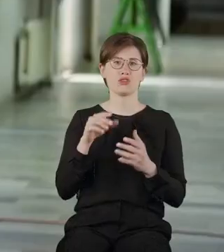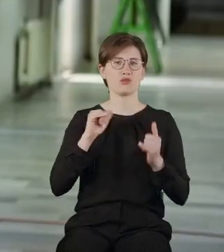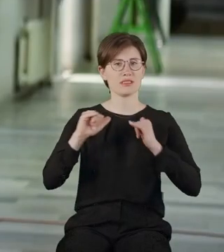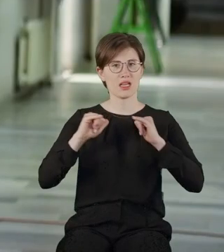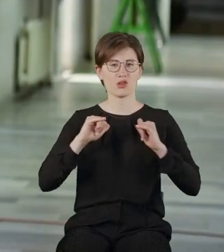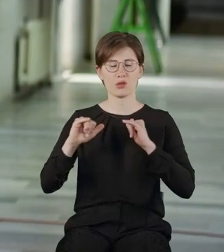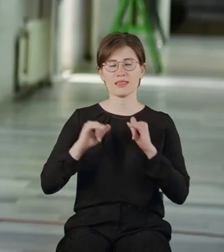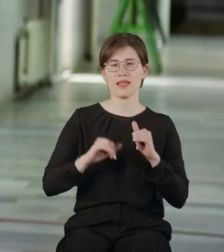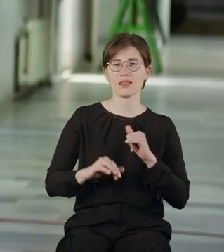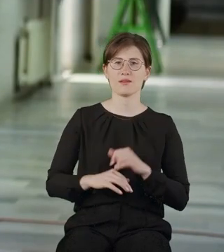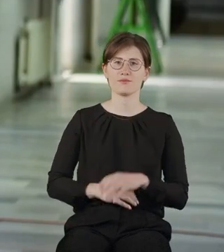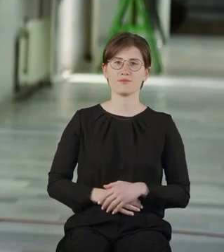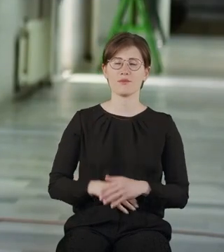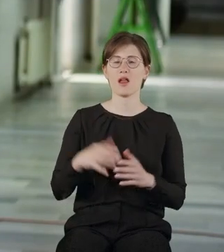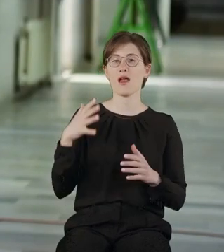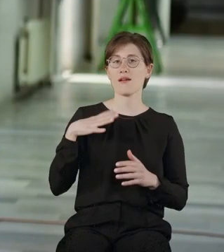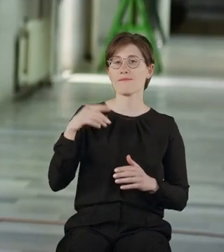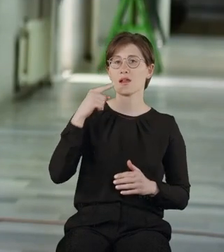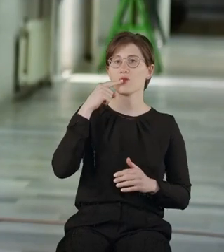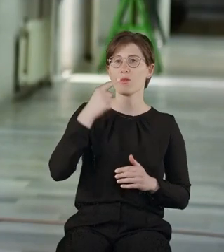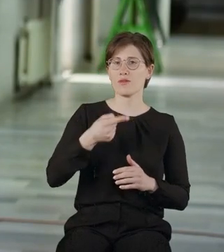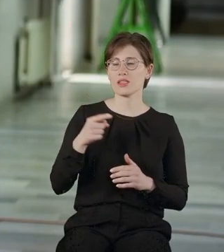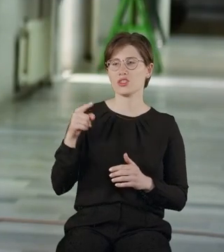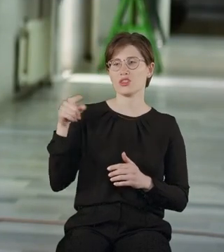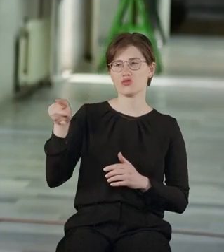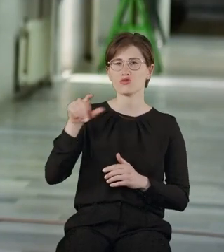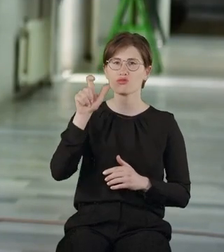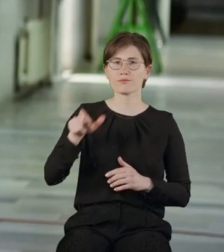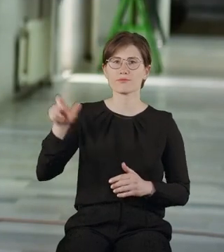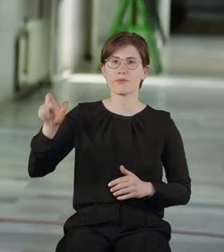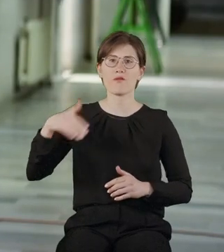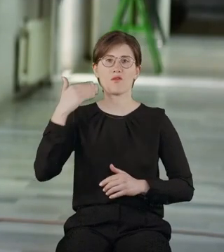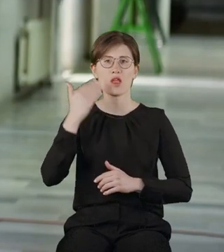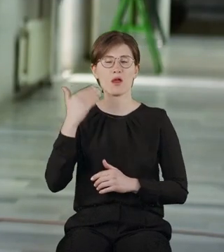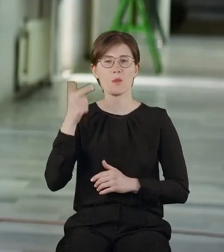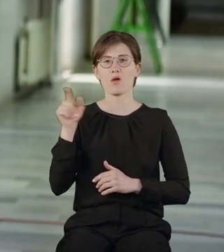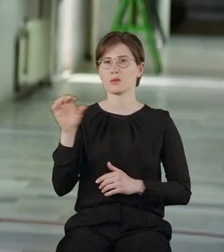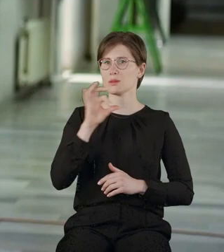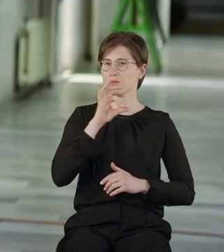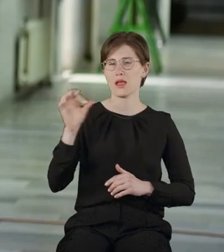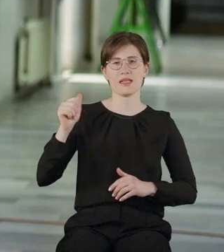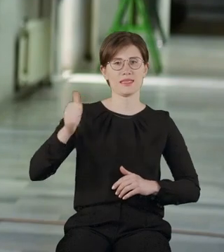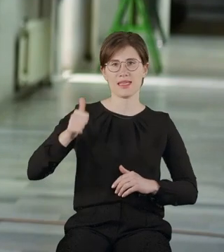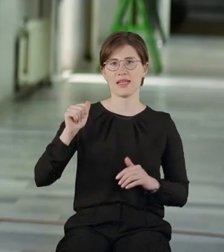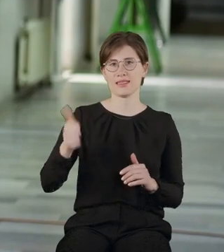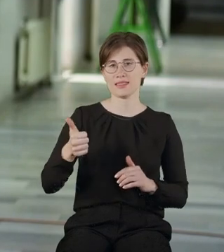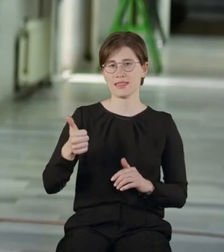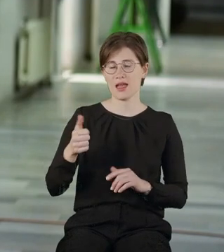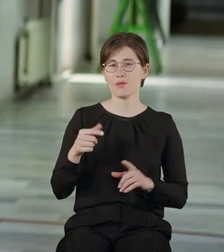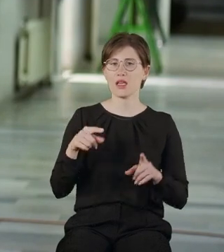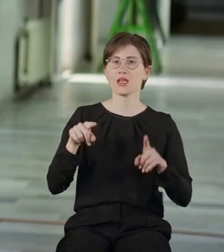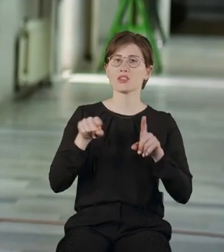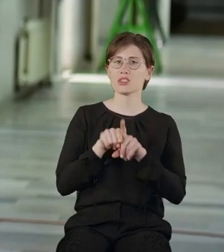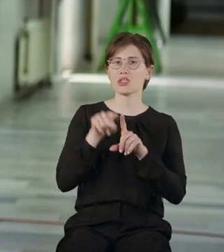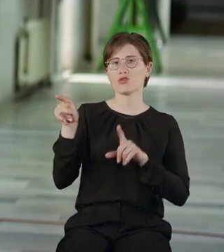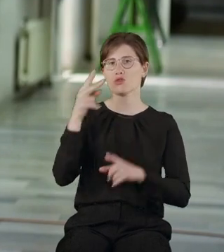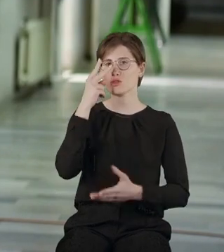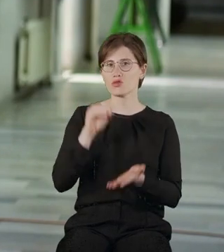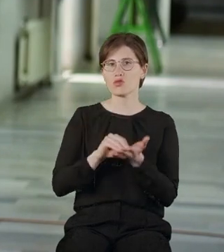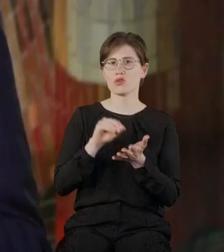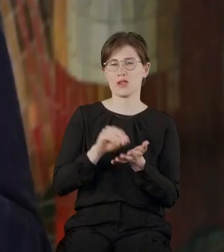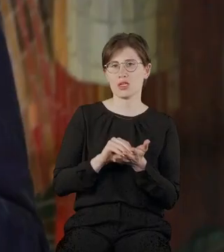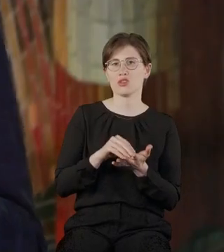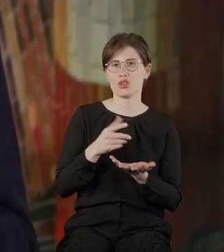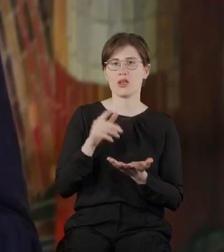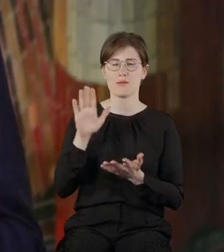ludzkimi. Warto wspomnieć, że nasi wykładowcy należą do specjalistów w swoich dyscyplinach, ale także są doświadczonymi